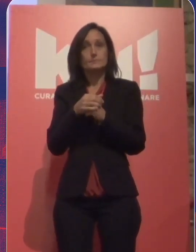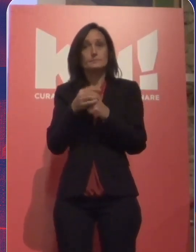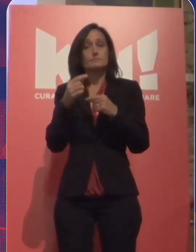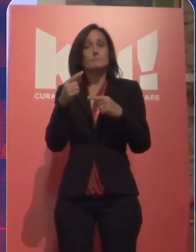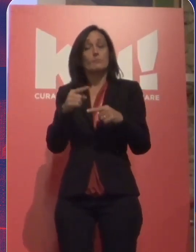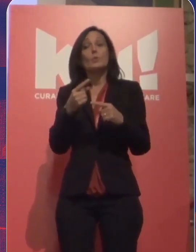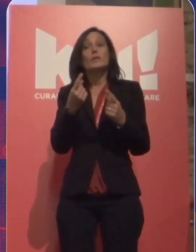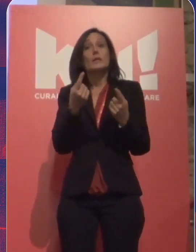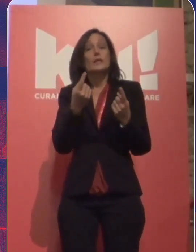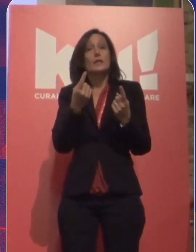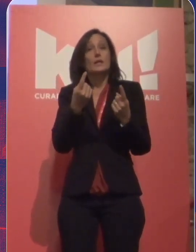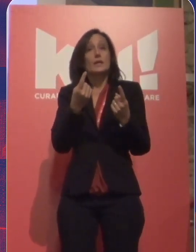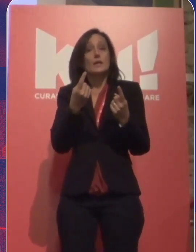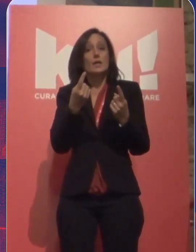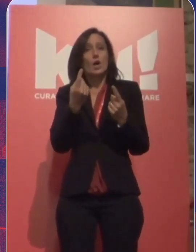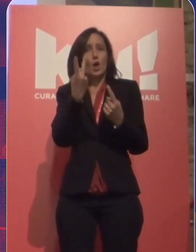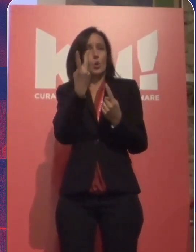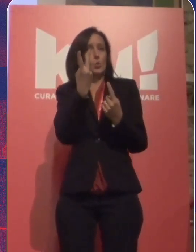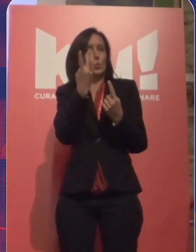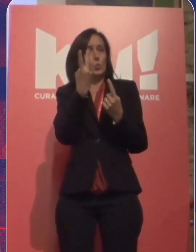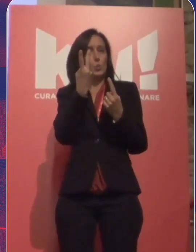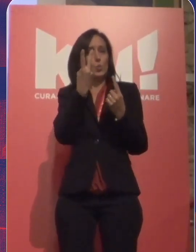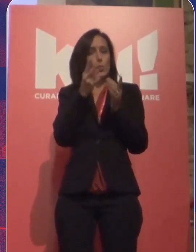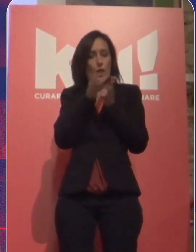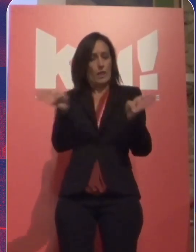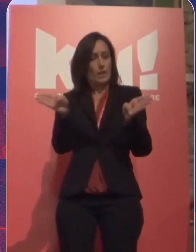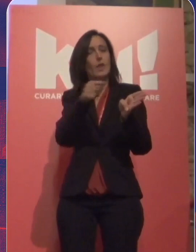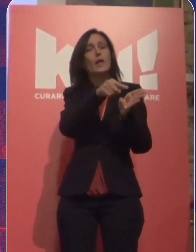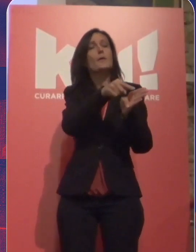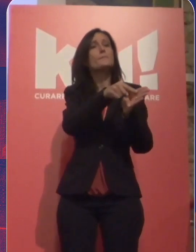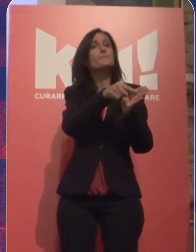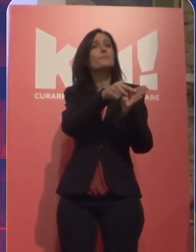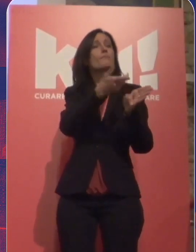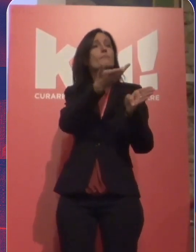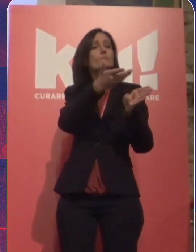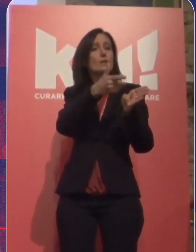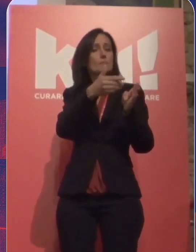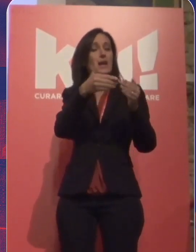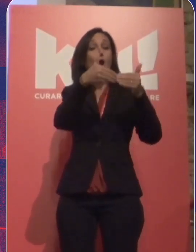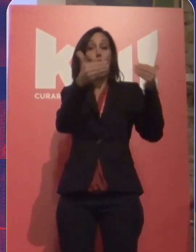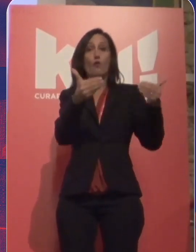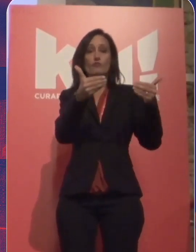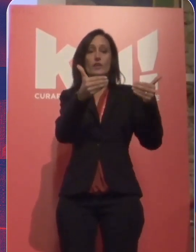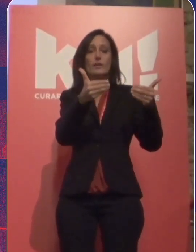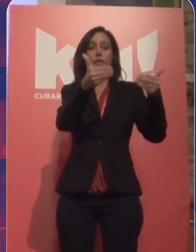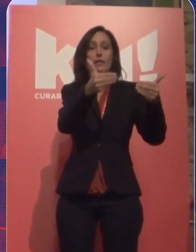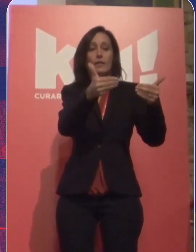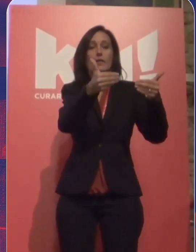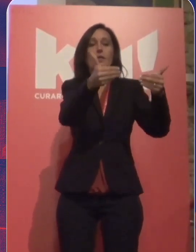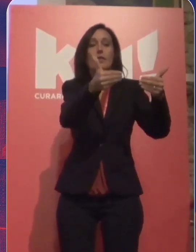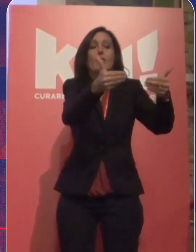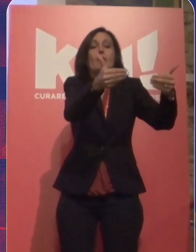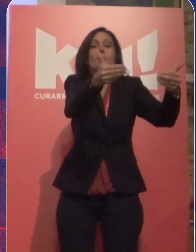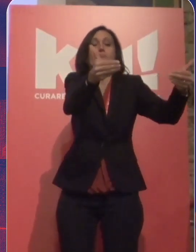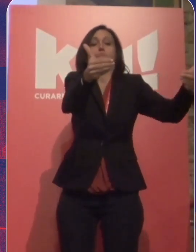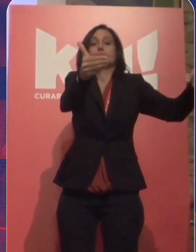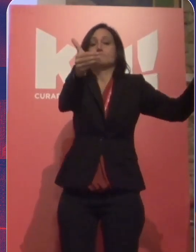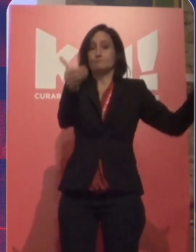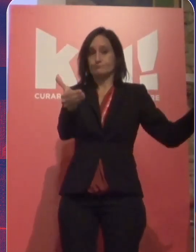dello sconfinamento e l'anima che pone il confine come nuovo oggetto